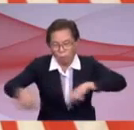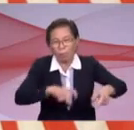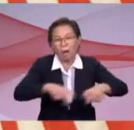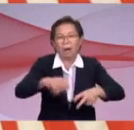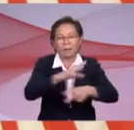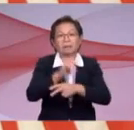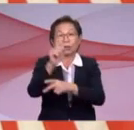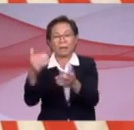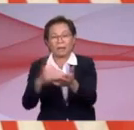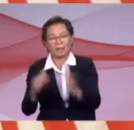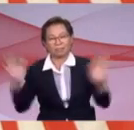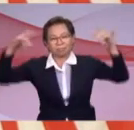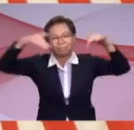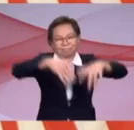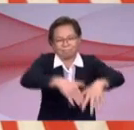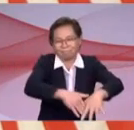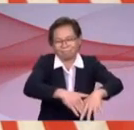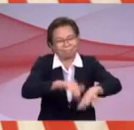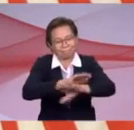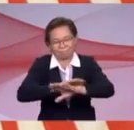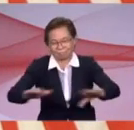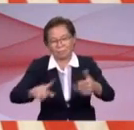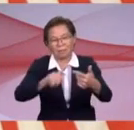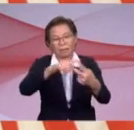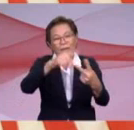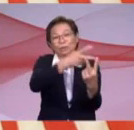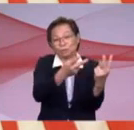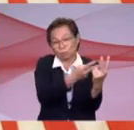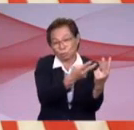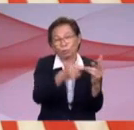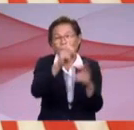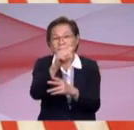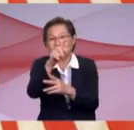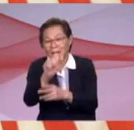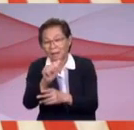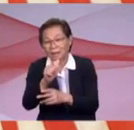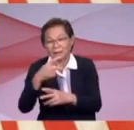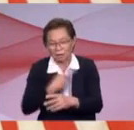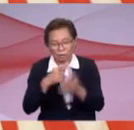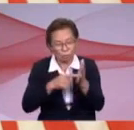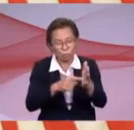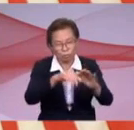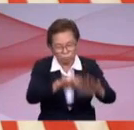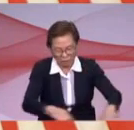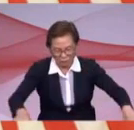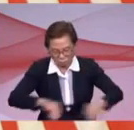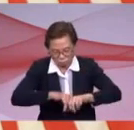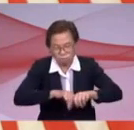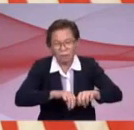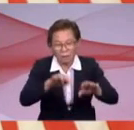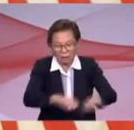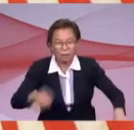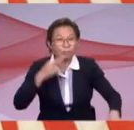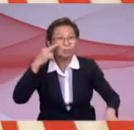perhimpunan. Dan kita dapati, kita amati data-data kita menunjukkan kes jangkitan di kalangan kanak-kanak dan remaja